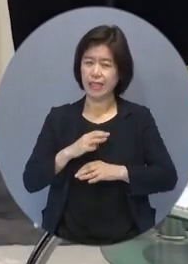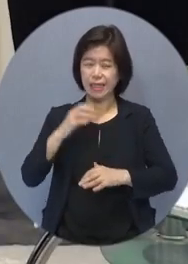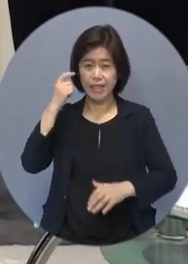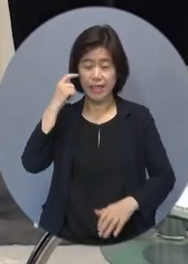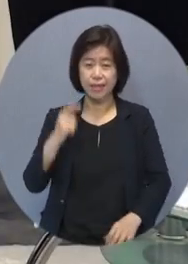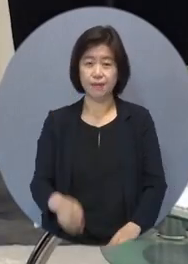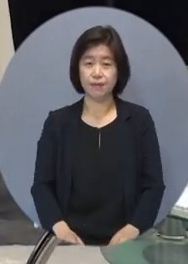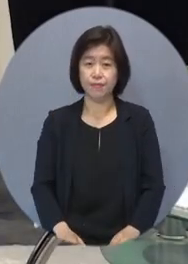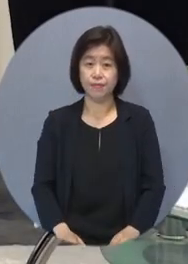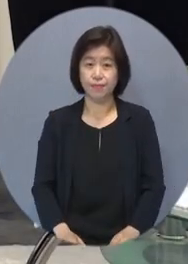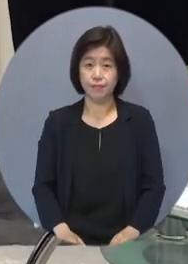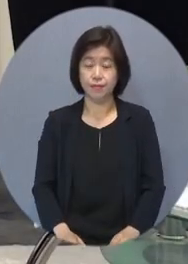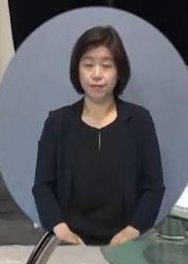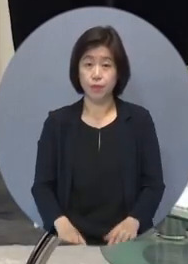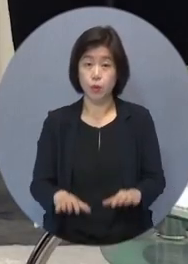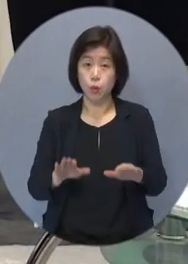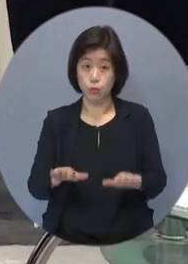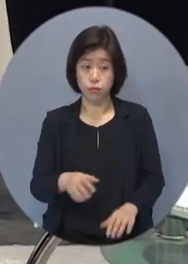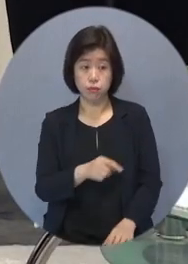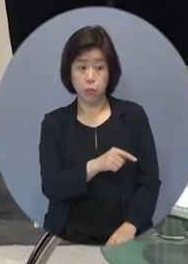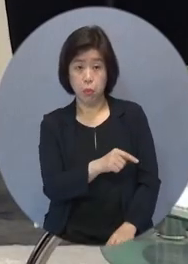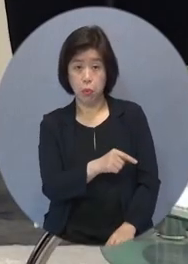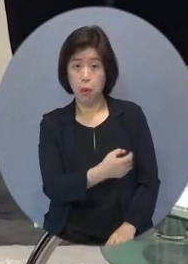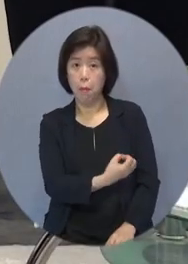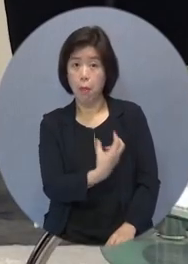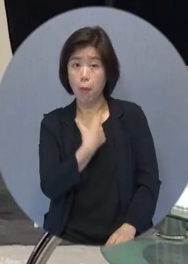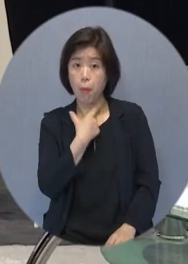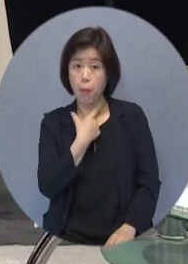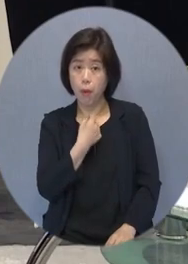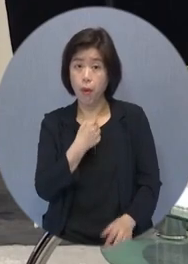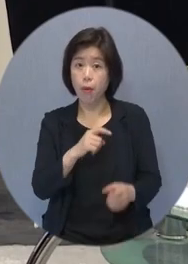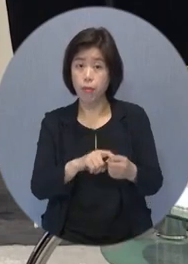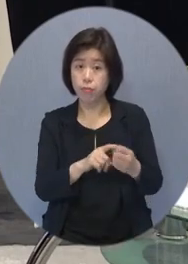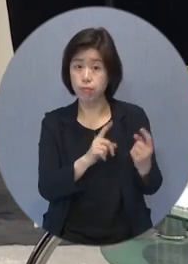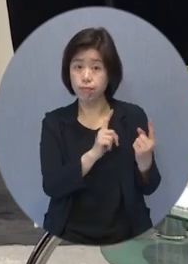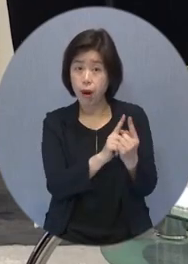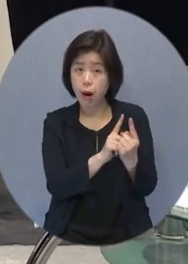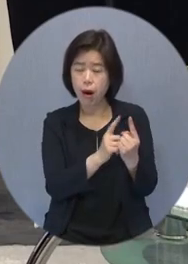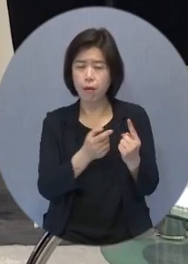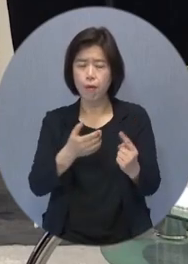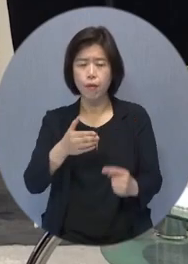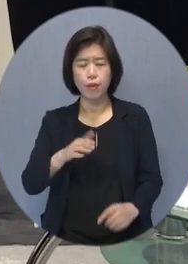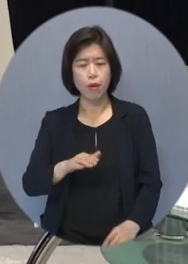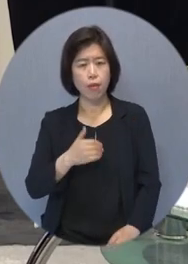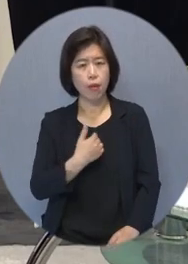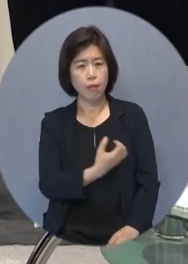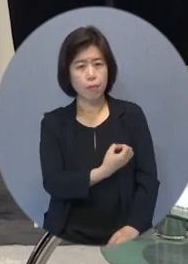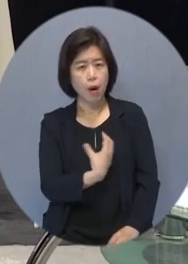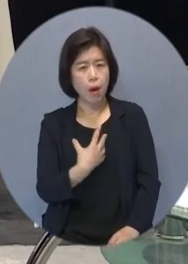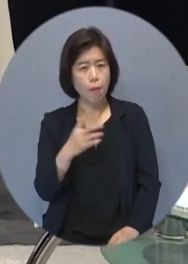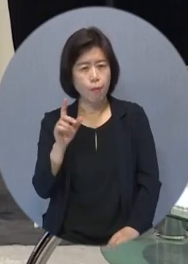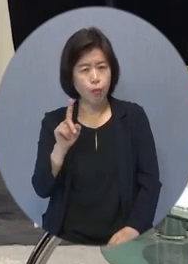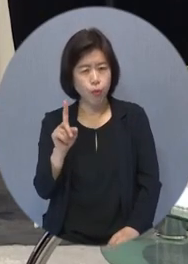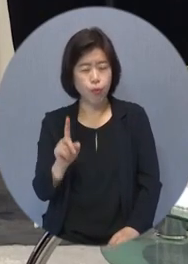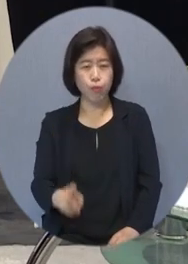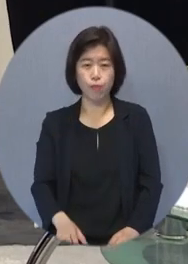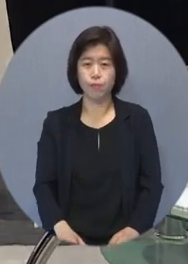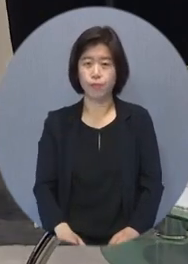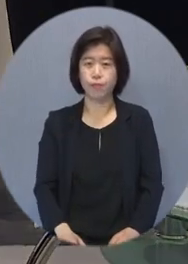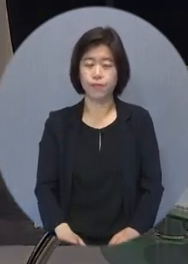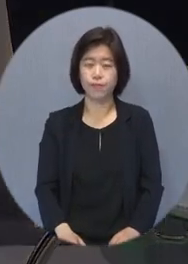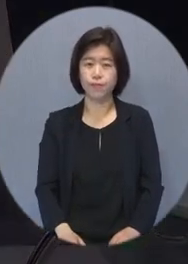오늘은 그 애가 할 말이 있다고 해서 나온 것인데 나에게 해주고 싶은 말이 있다고 그 애는